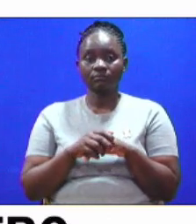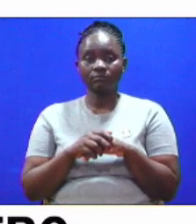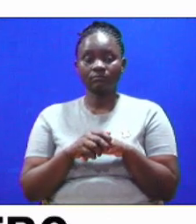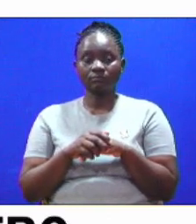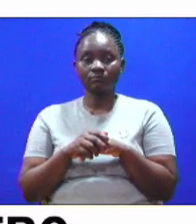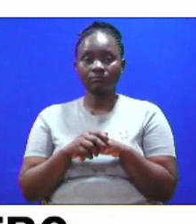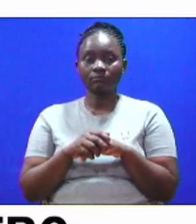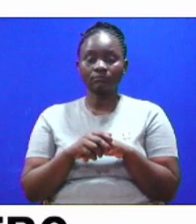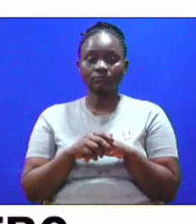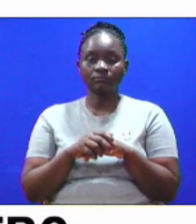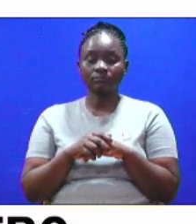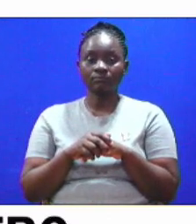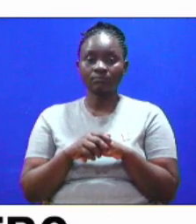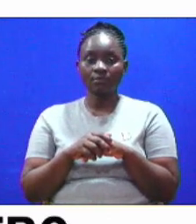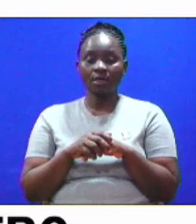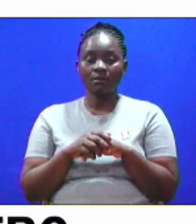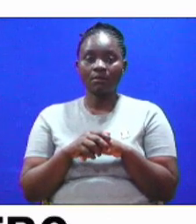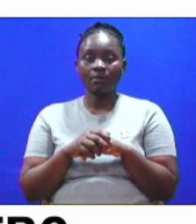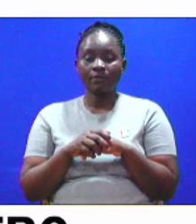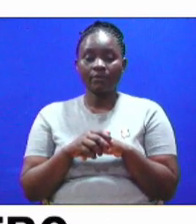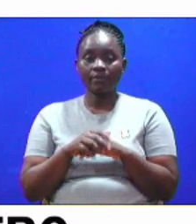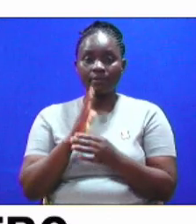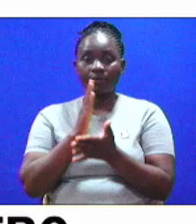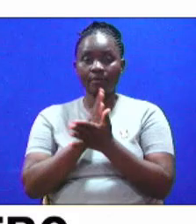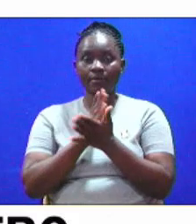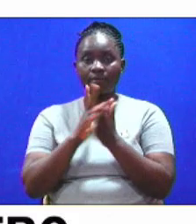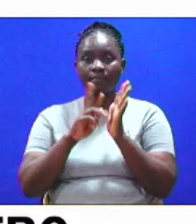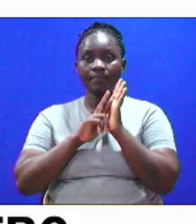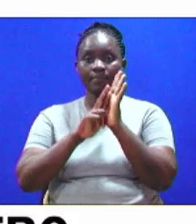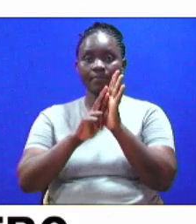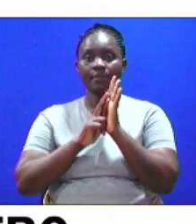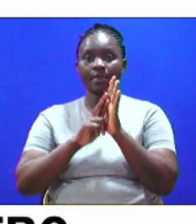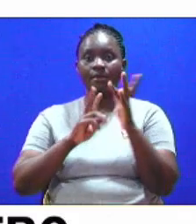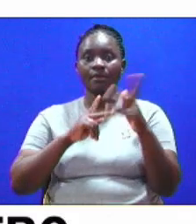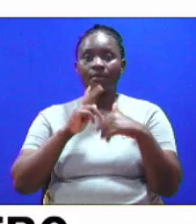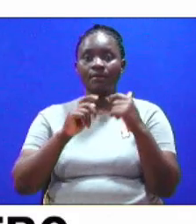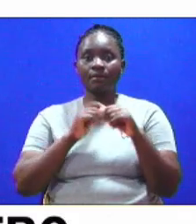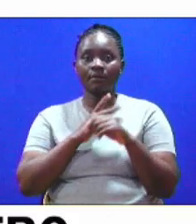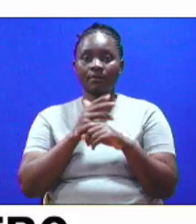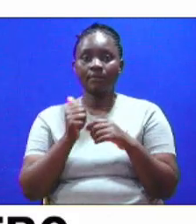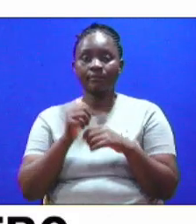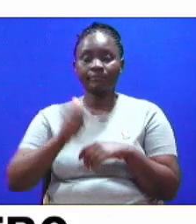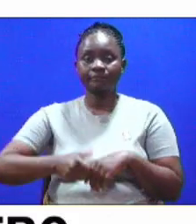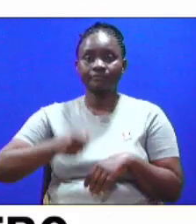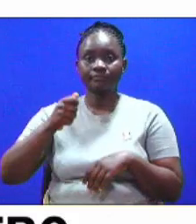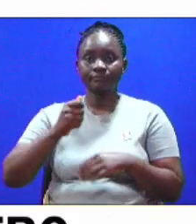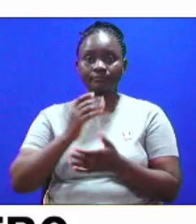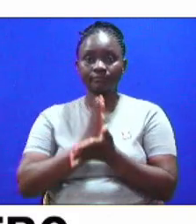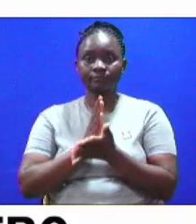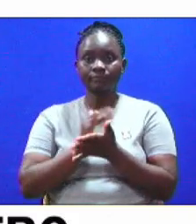inche mno mwe msie no wakikisha inga chiprocha kitichenda na wakita se budget na akishire nga